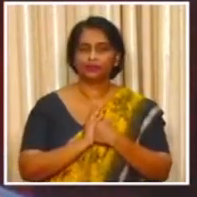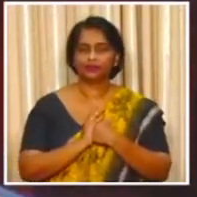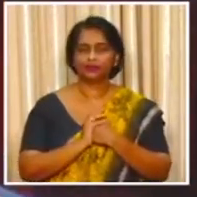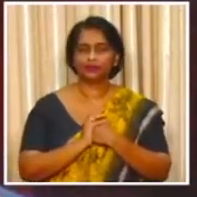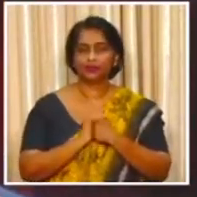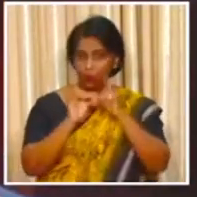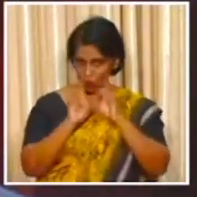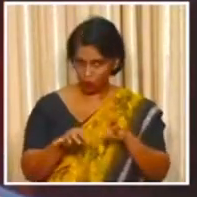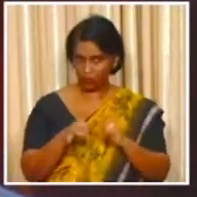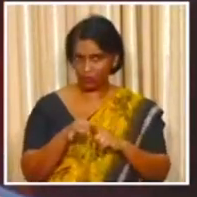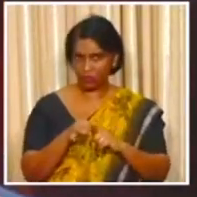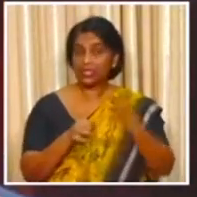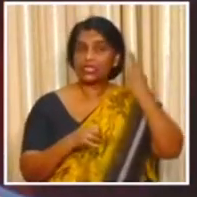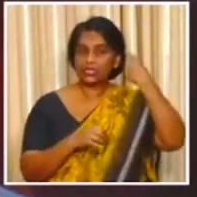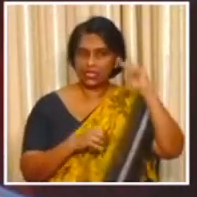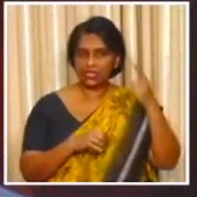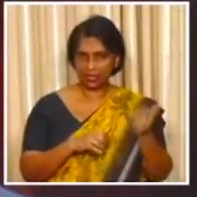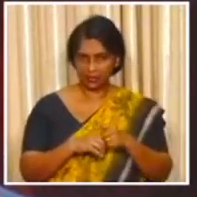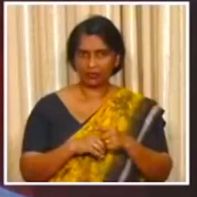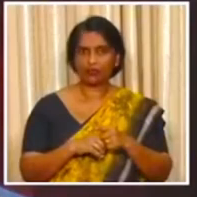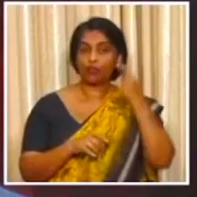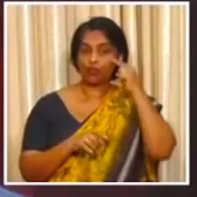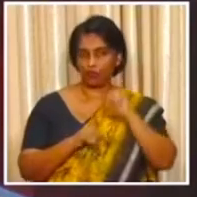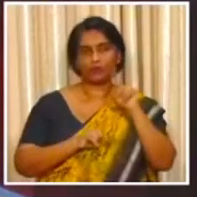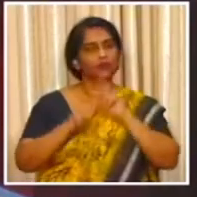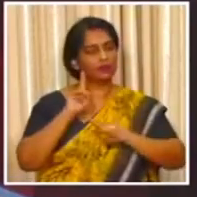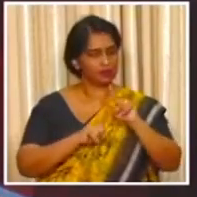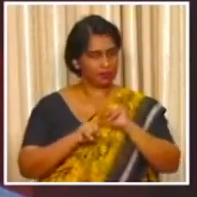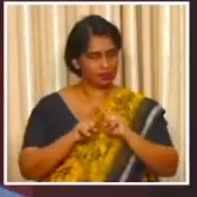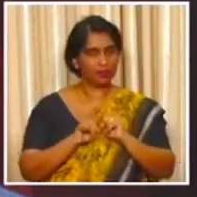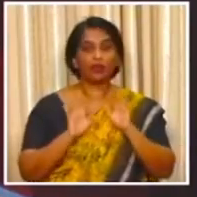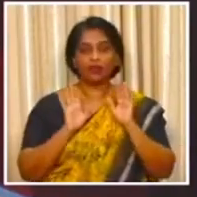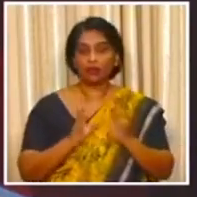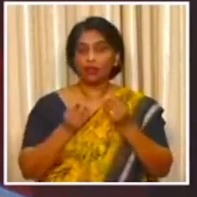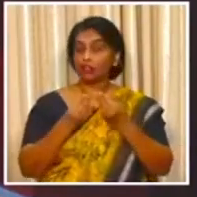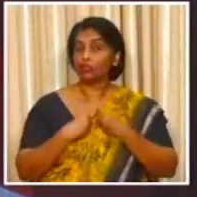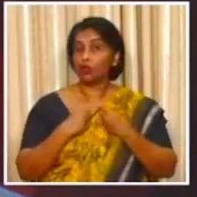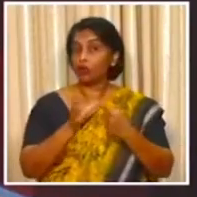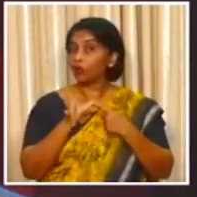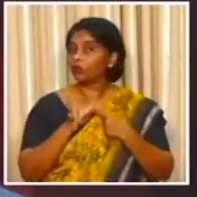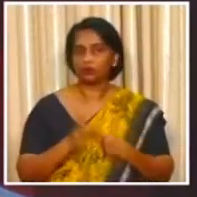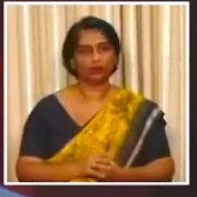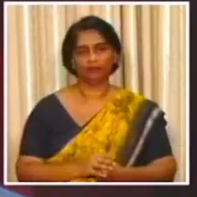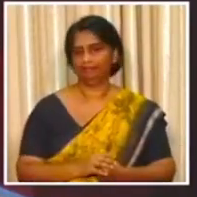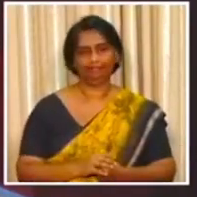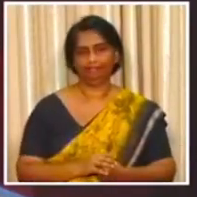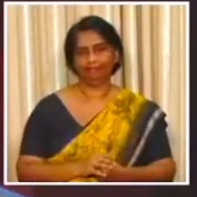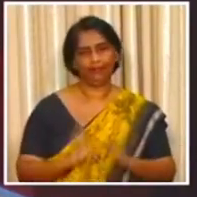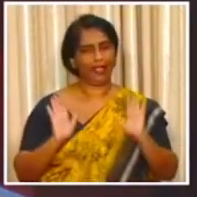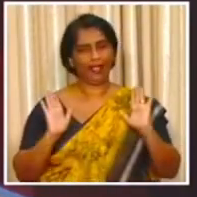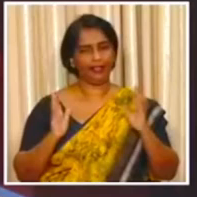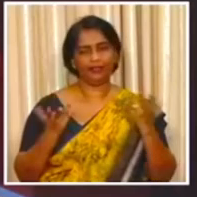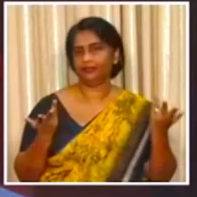ප්‍රශ්න ඊයේ දිනේ මේක පිළිබඳ සාකච්ඡා වුණා. හැබැයි ලැබුණු උත්තරෙන් අපි කිසිසේත්ම සෑහීමකට